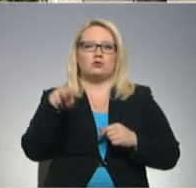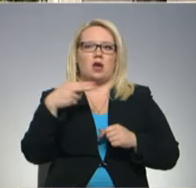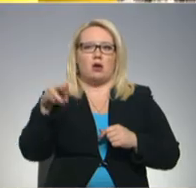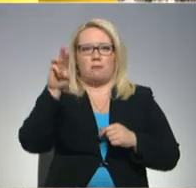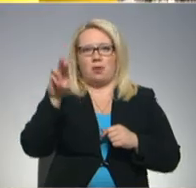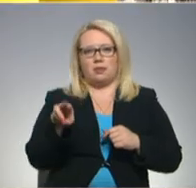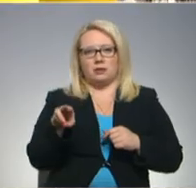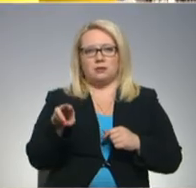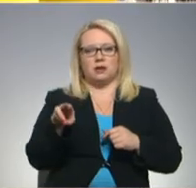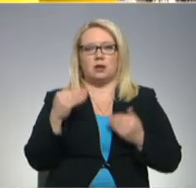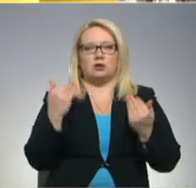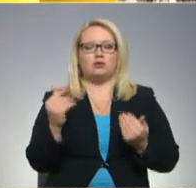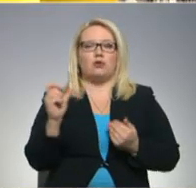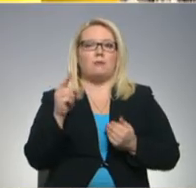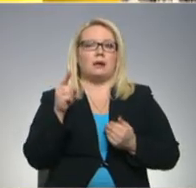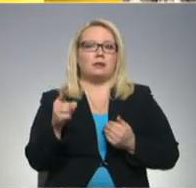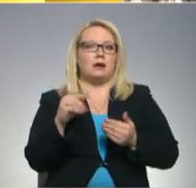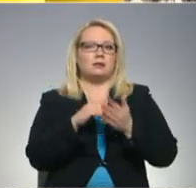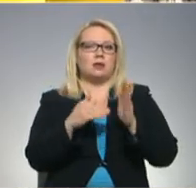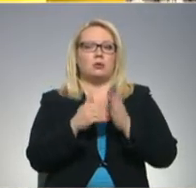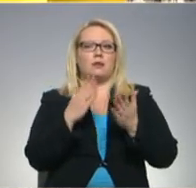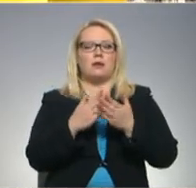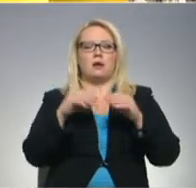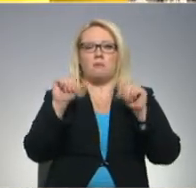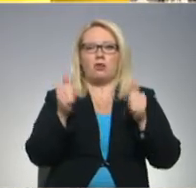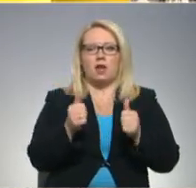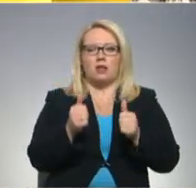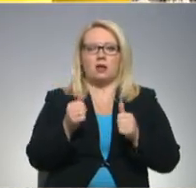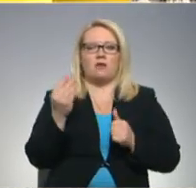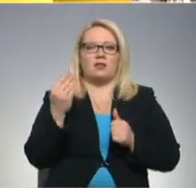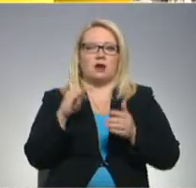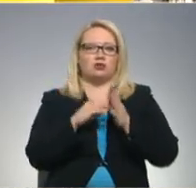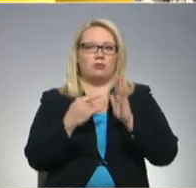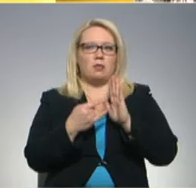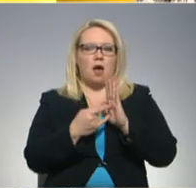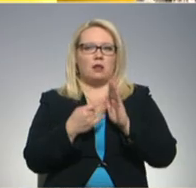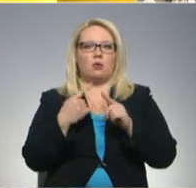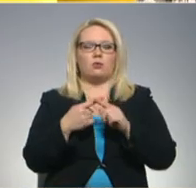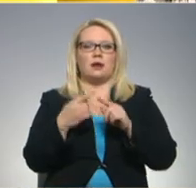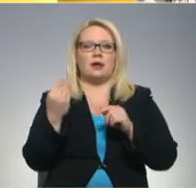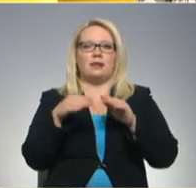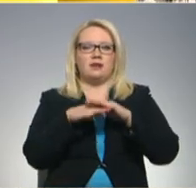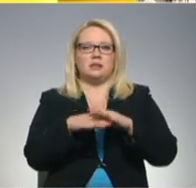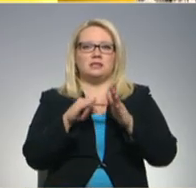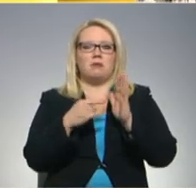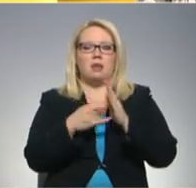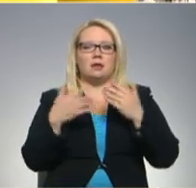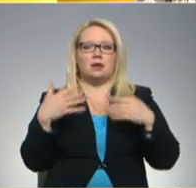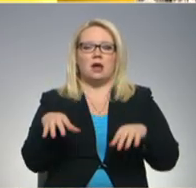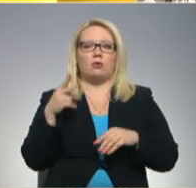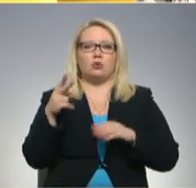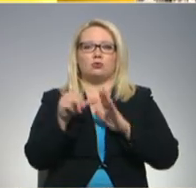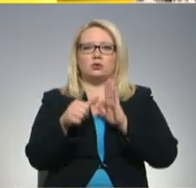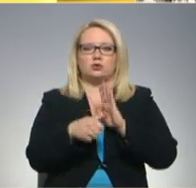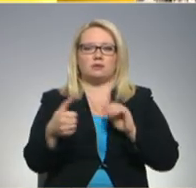mēnesī. Šobrīd tā situācija tiek modelēta, jo finanšu plāni un arī investīciju plāni jau